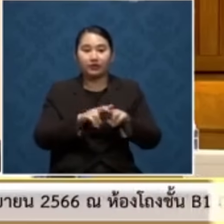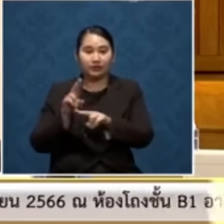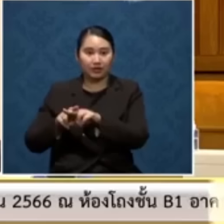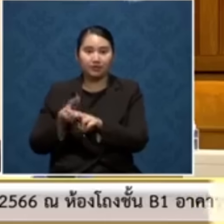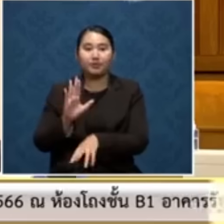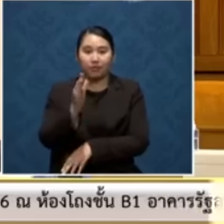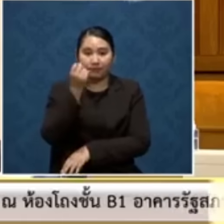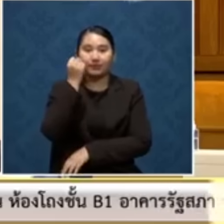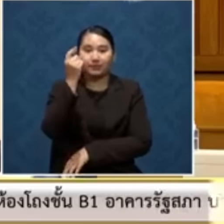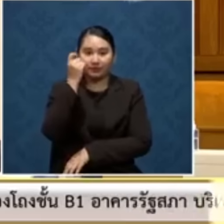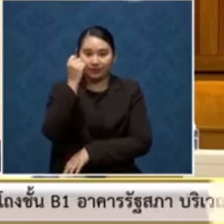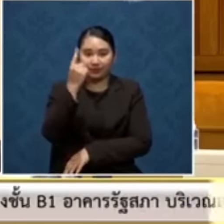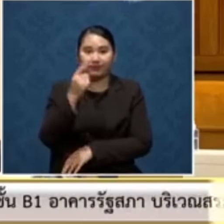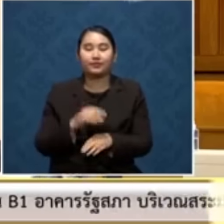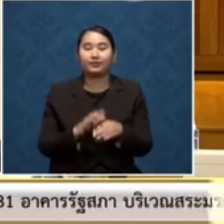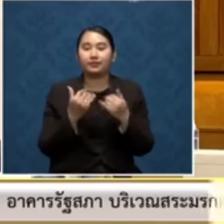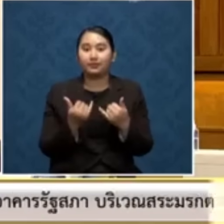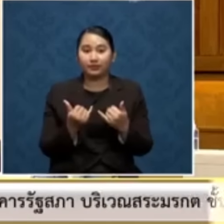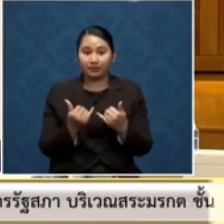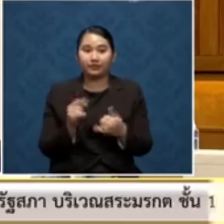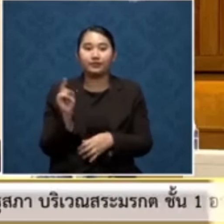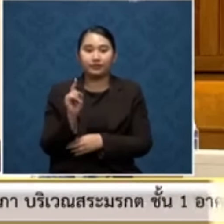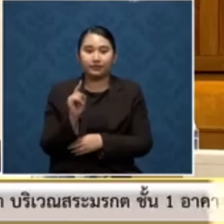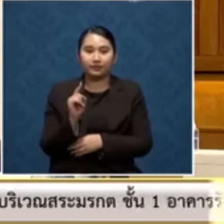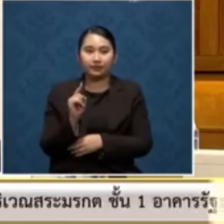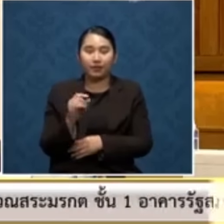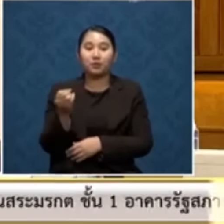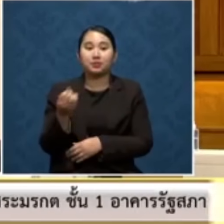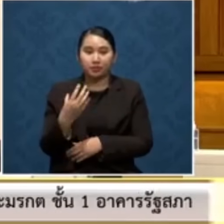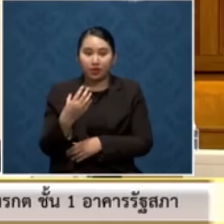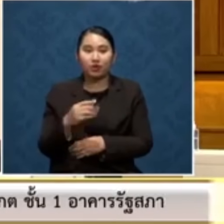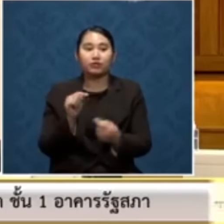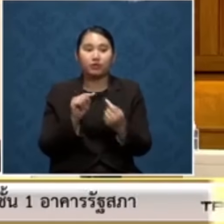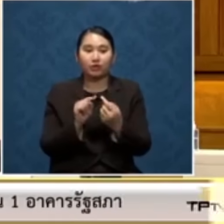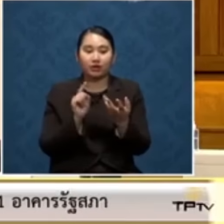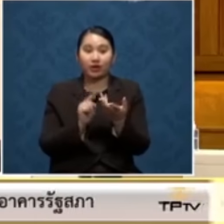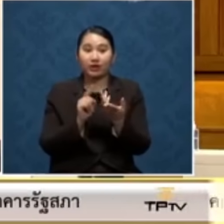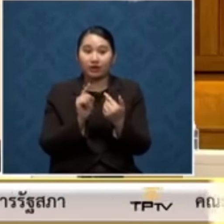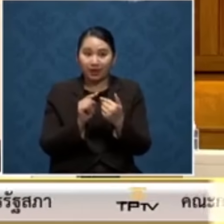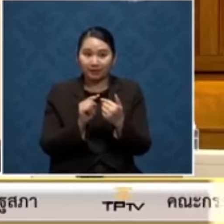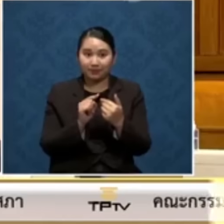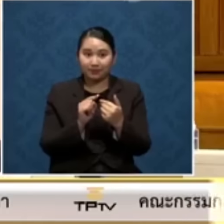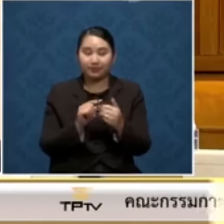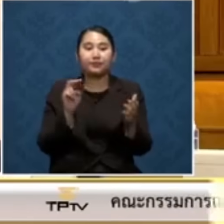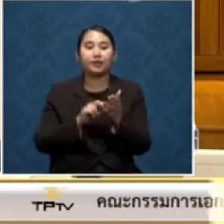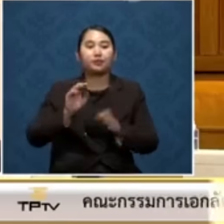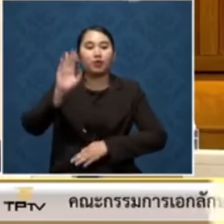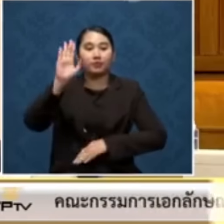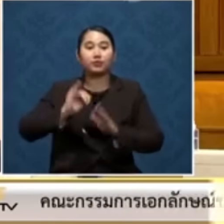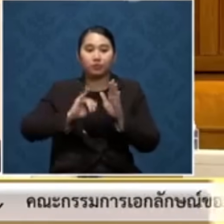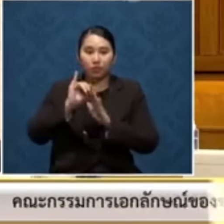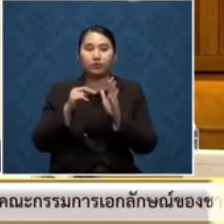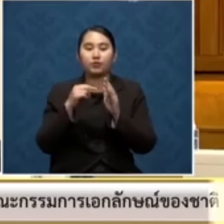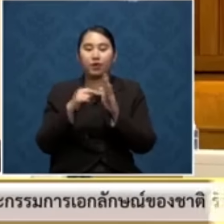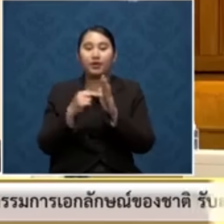าใจดีแต่ว่าเมื่อเป็นการเสนอยติโดยถูกต้องและมีผู้รับรองถูกต้องเราก็ต้อง